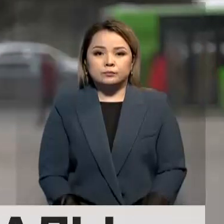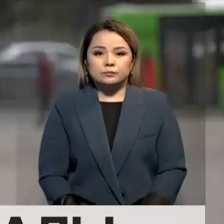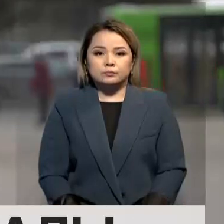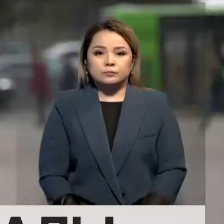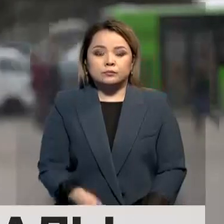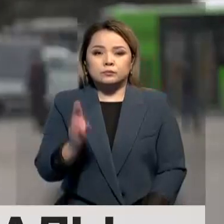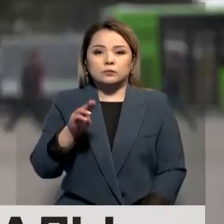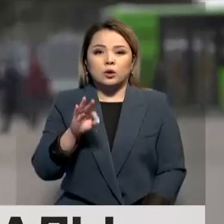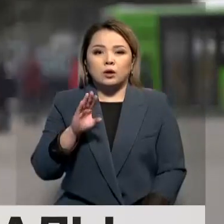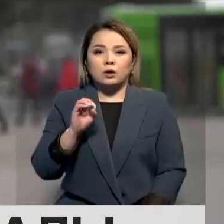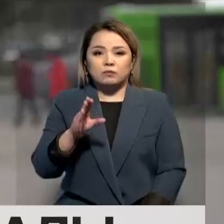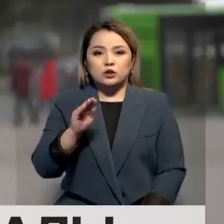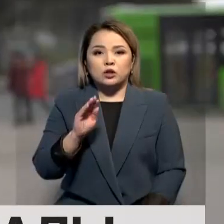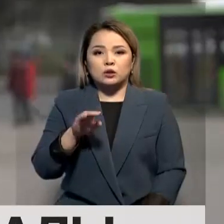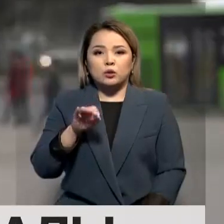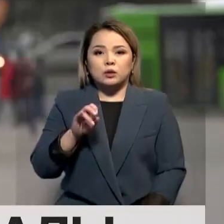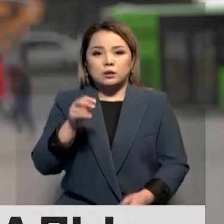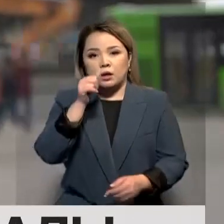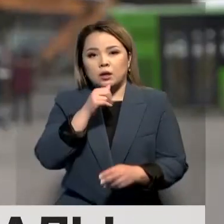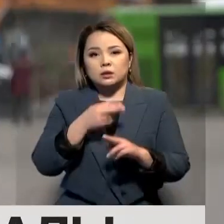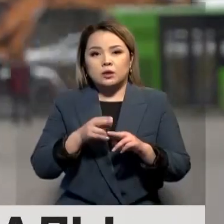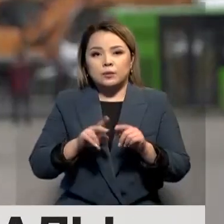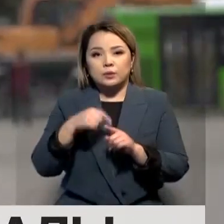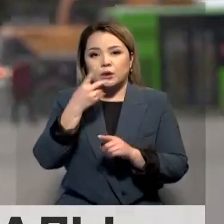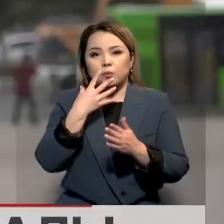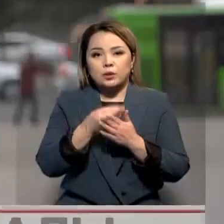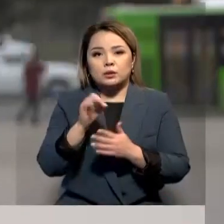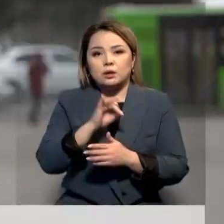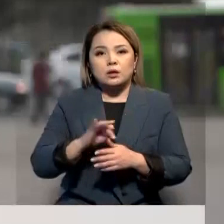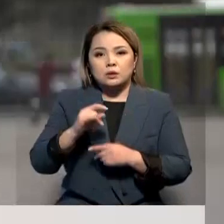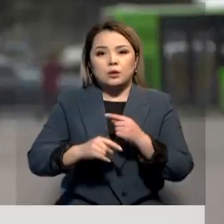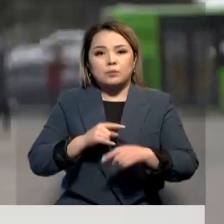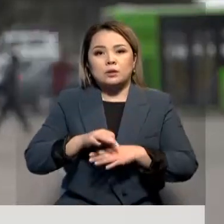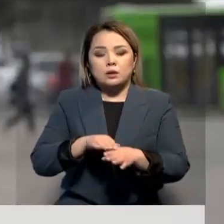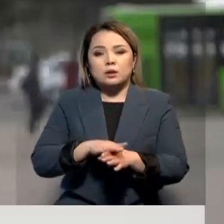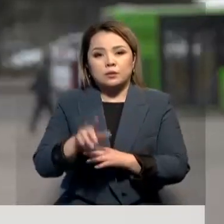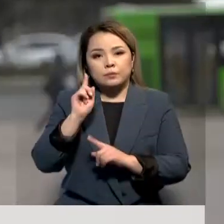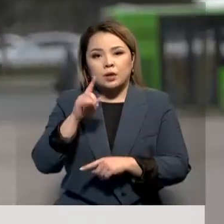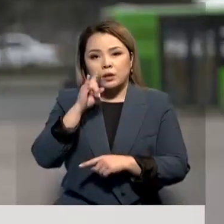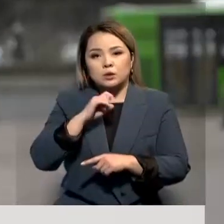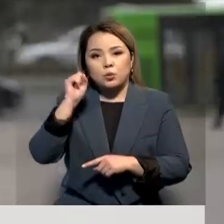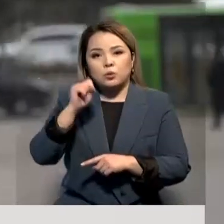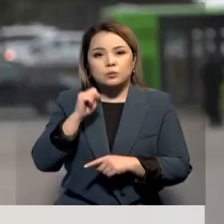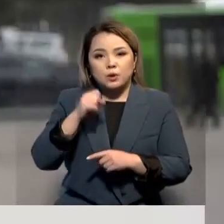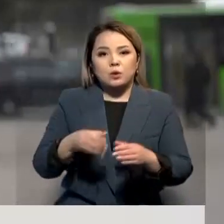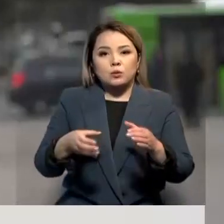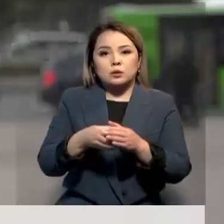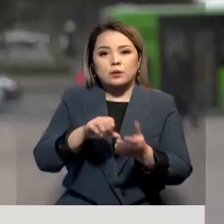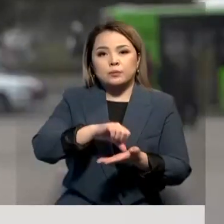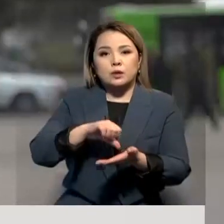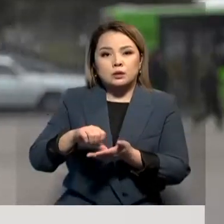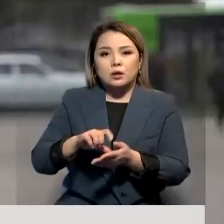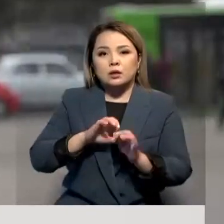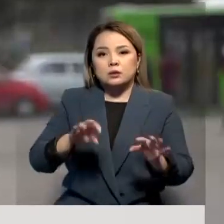Қасым Жомарт Тоқаевтың 90 айында Өзбекстанға жасаған сапары екі ел үшінде тарихи мәнге ие болды. Қазақ пен Өзбек сол сәттен бастап одақта сатанды.